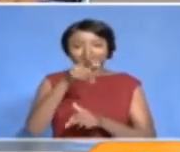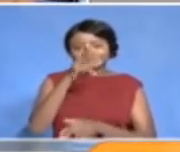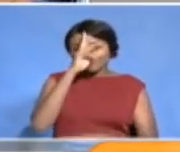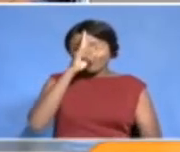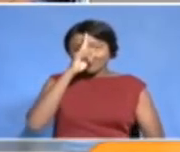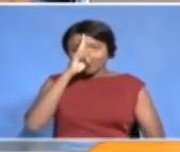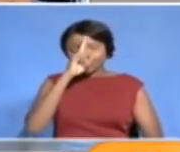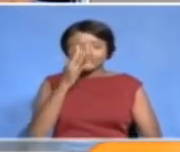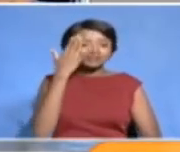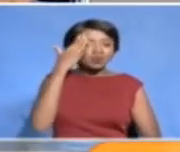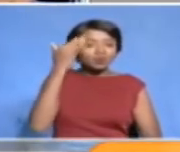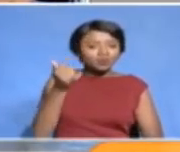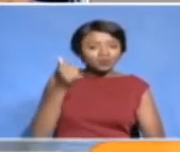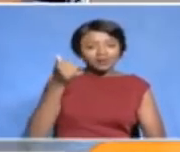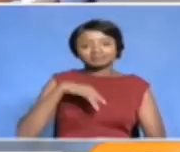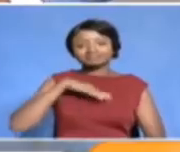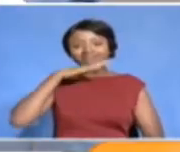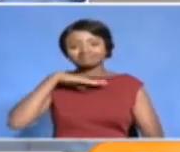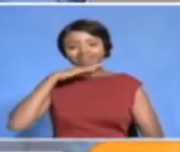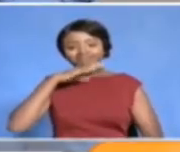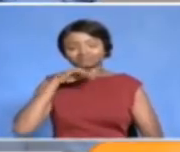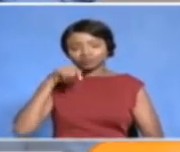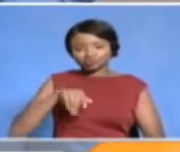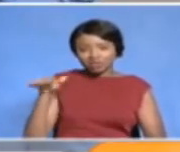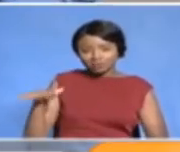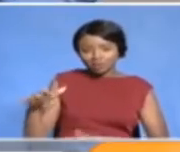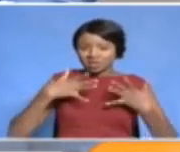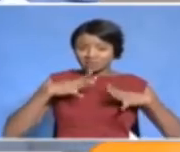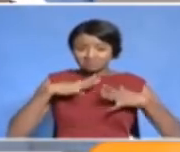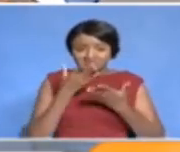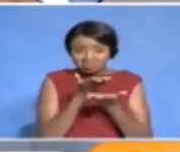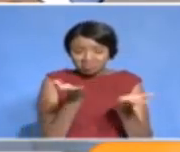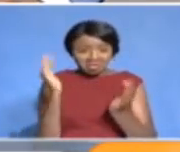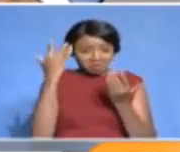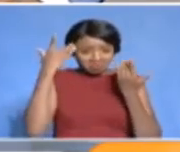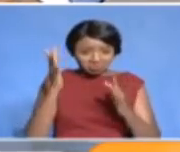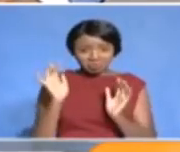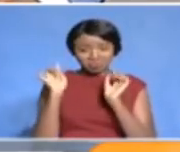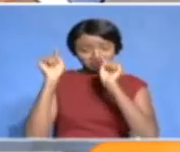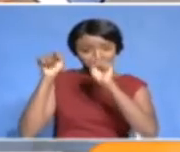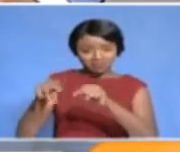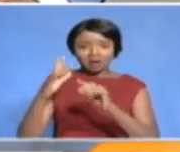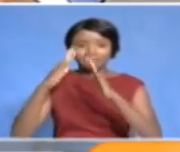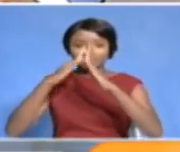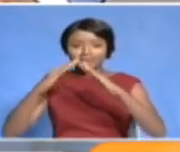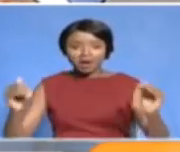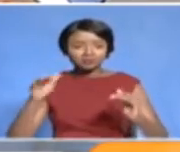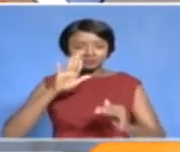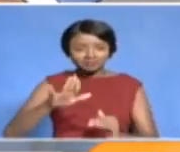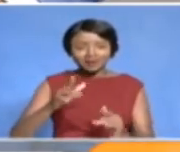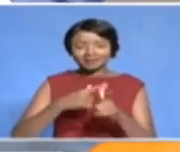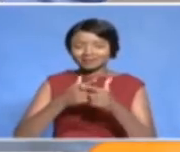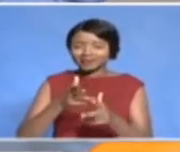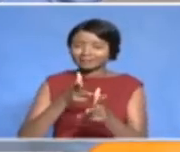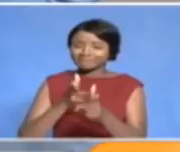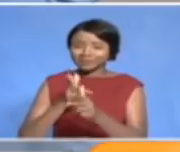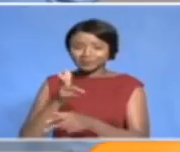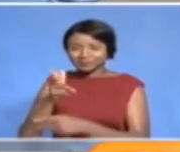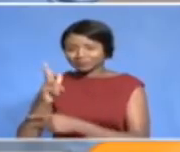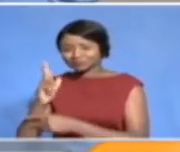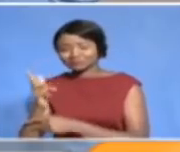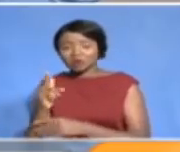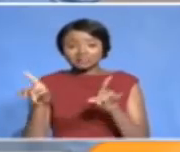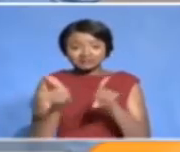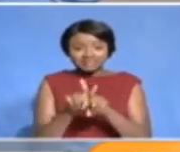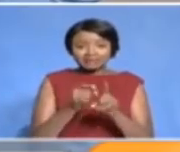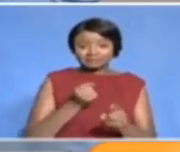cha Chepsoina alfajiri ya leo. Na watu wasiojulikana waliingia nyumbani kwake zakayo rotino na kum'miminia risasi pamoja na